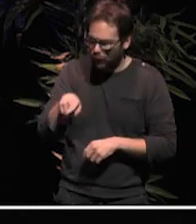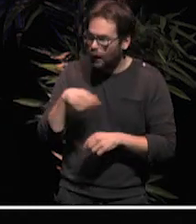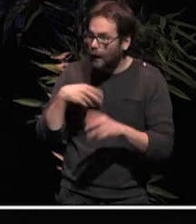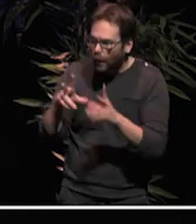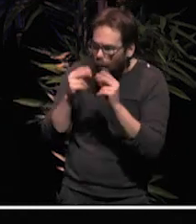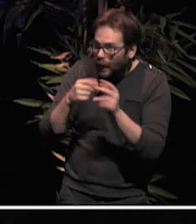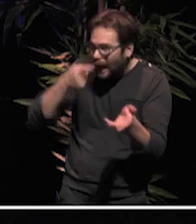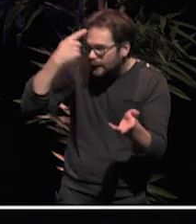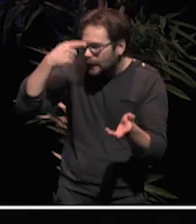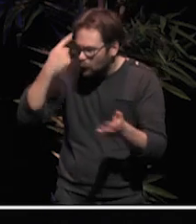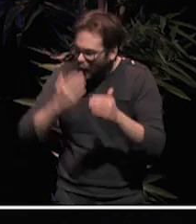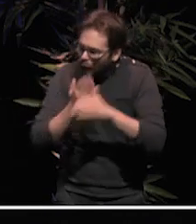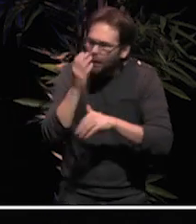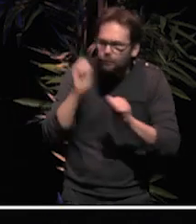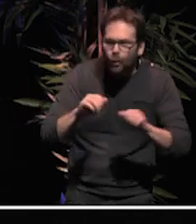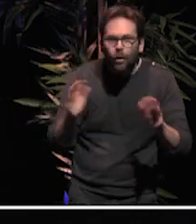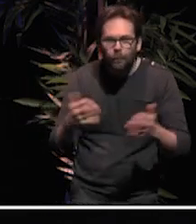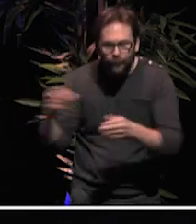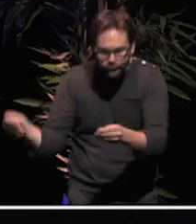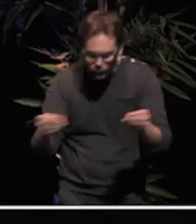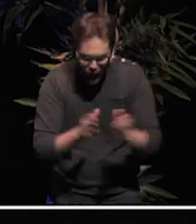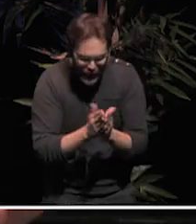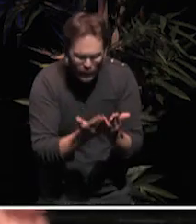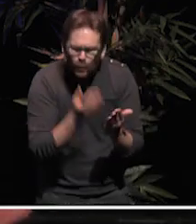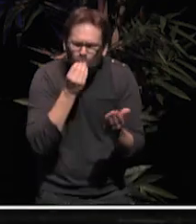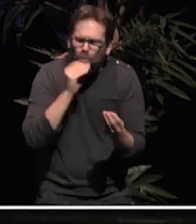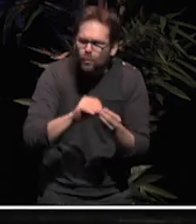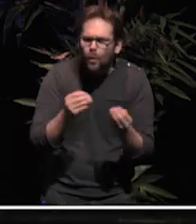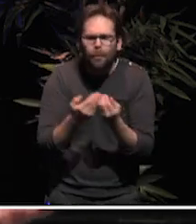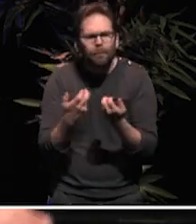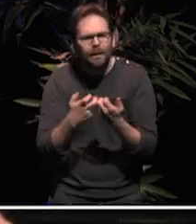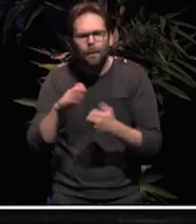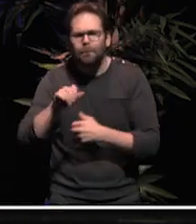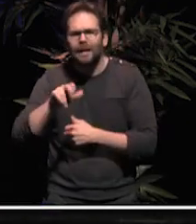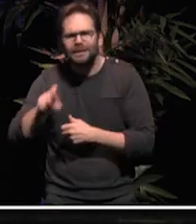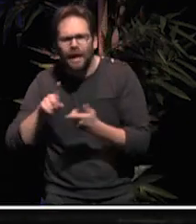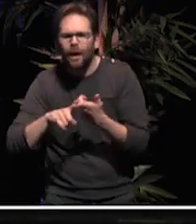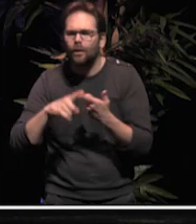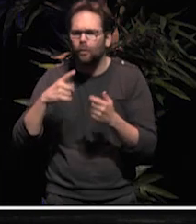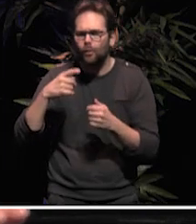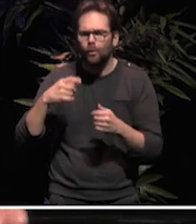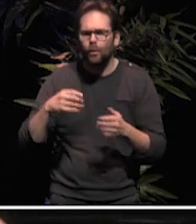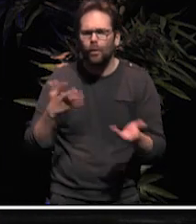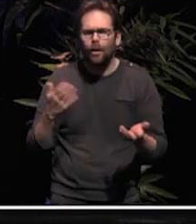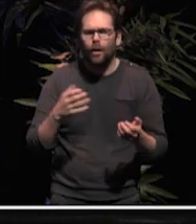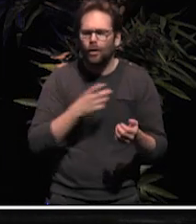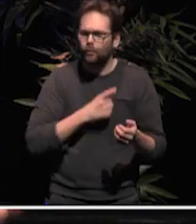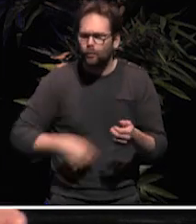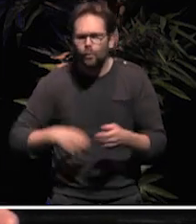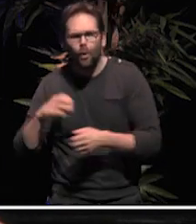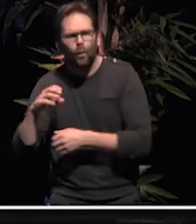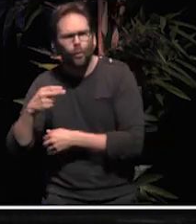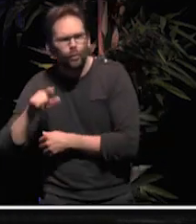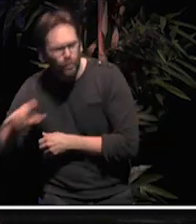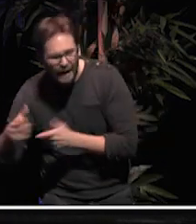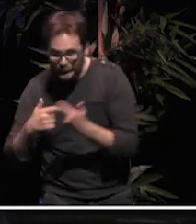dépasser intellectuellement en me mettant devant moi des lectures très tôt comme Bachelard, comme Le Comte du Nouille, comme Le Roi Gourand, comme Teilhard de